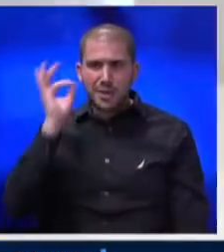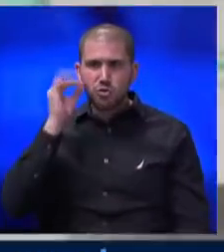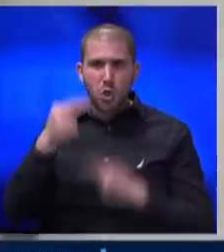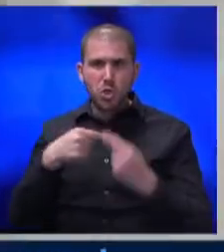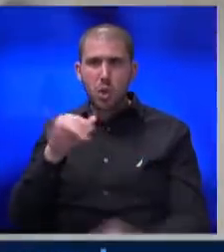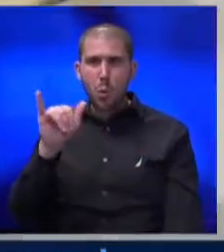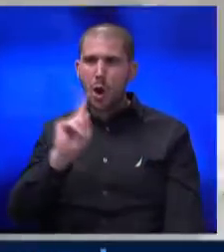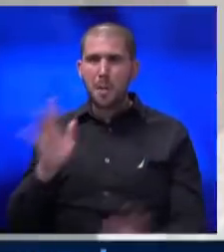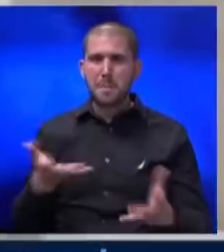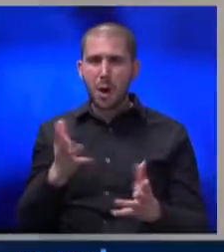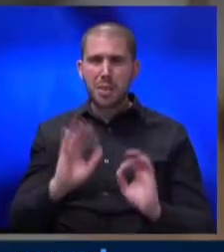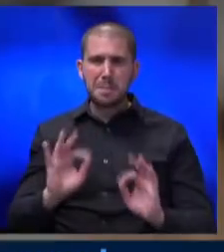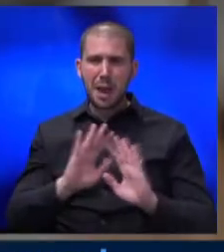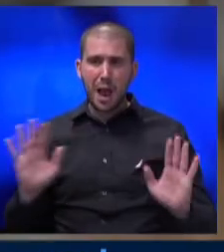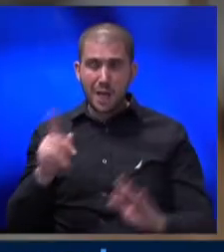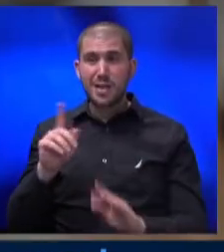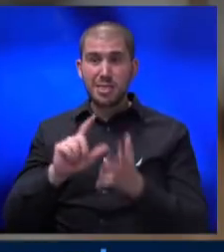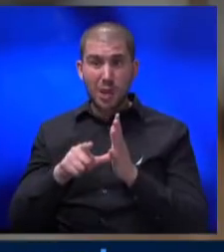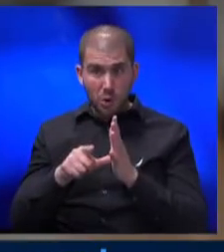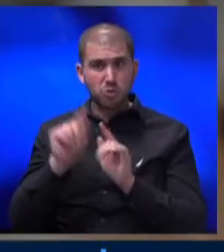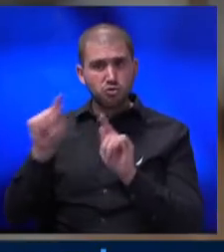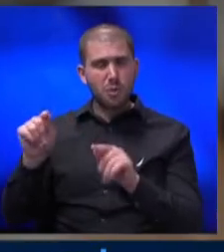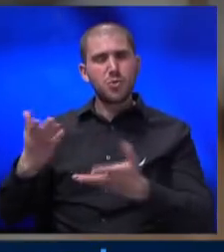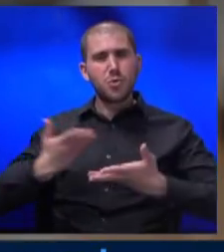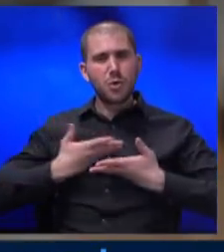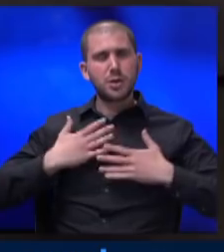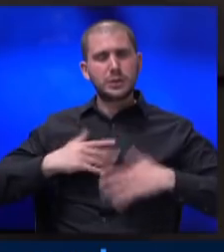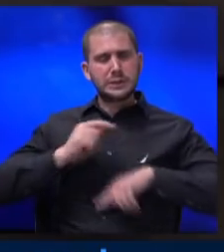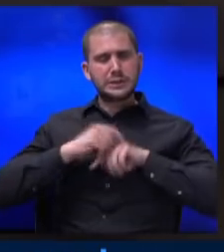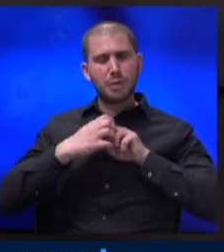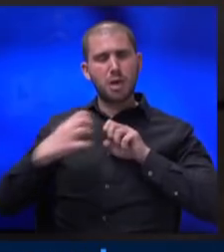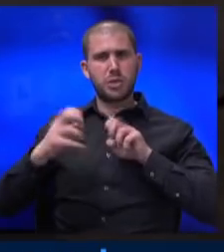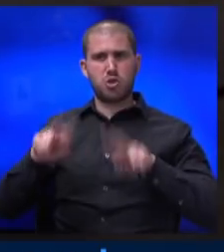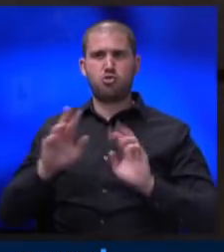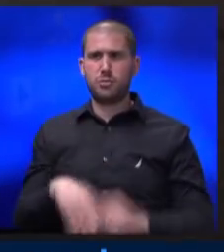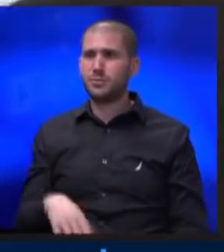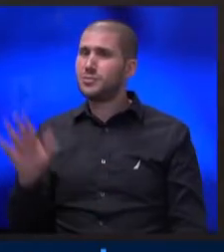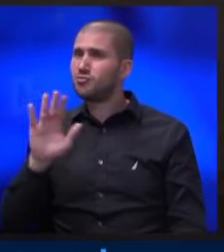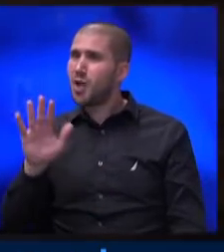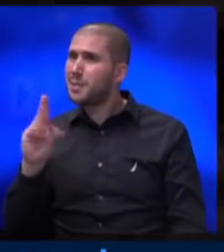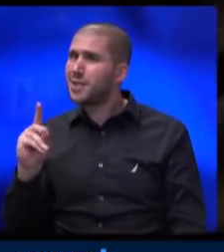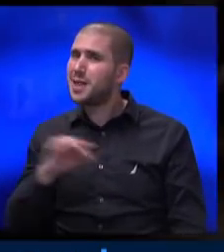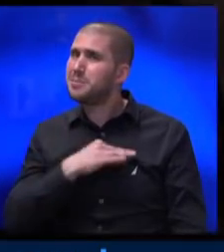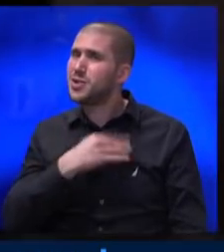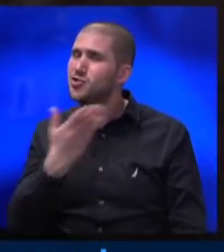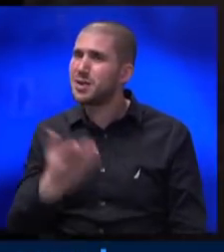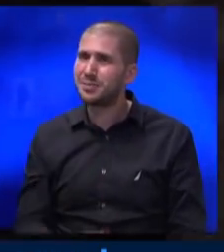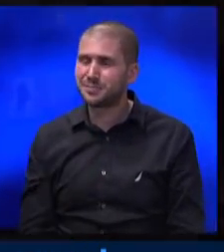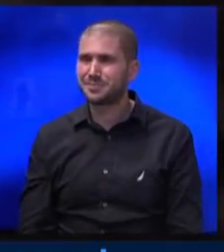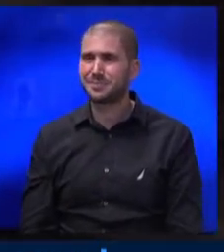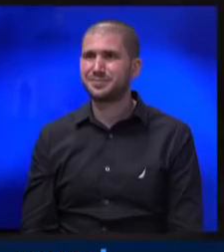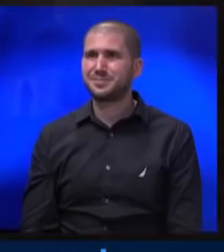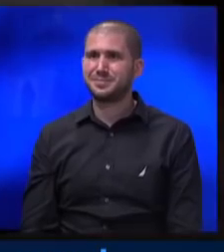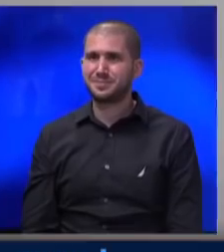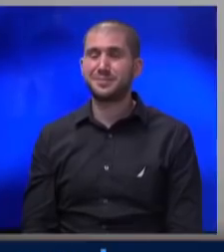לא ממהרות לשום מקום, והטכנולוגיה שם כדי לקנות להן עוד זמן. שלום. דניאל, מה העניינים?